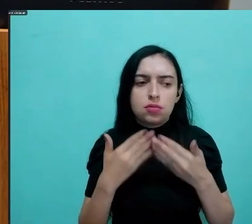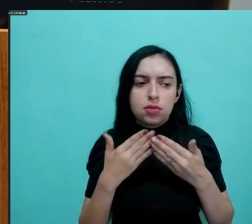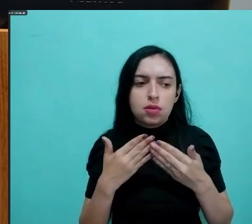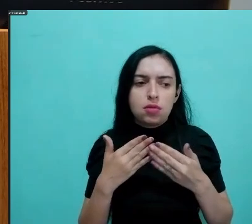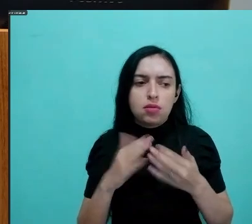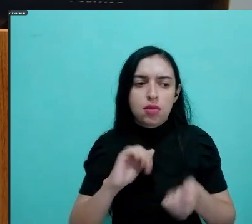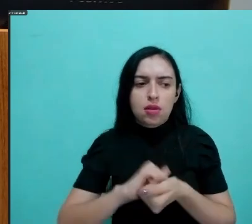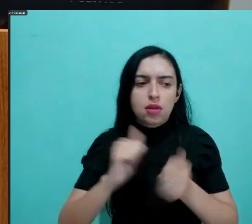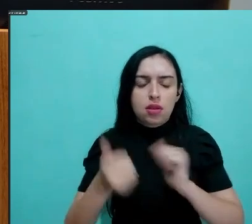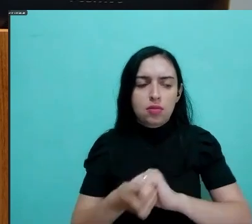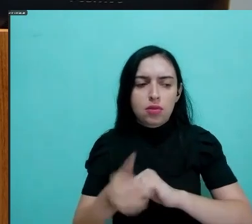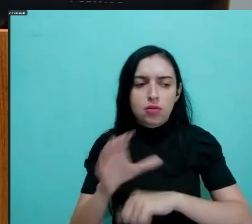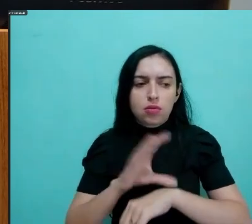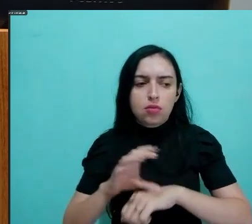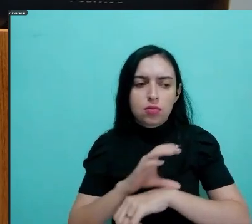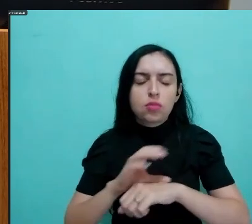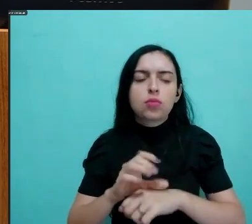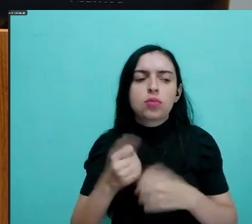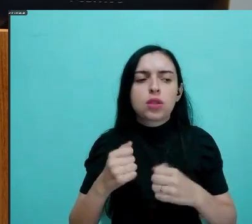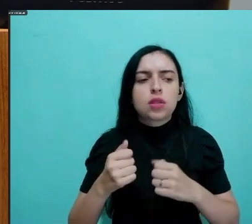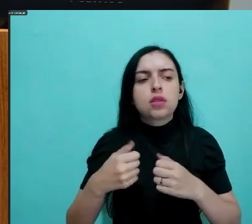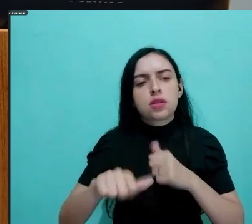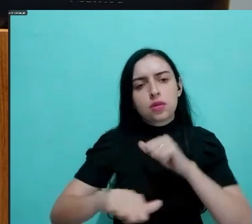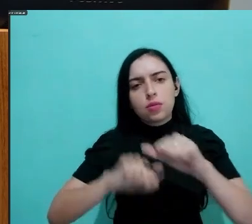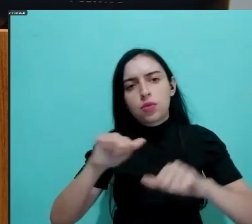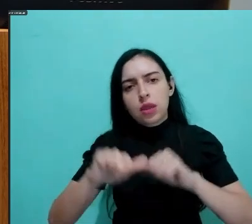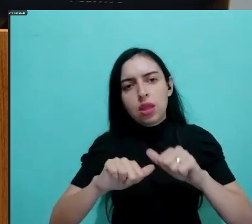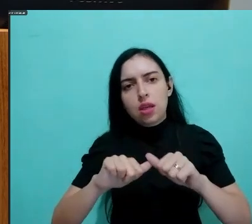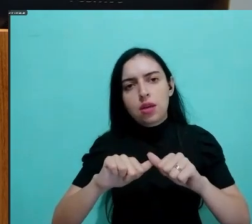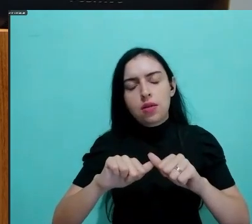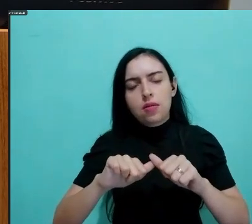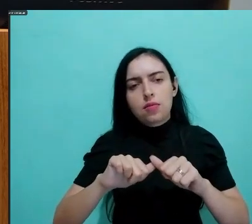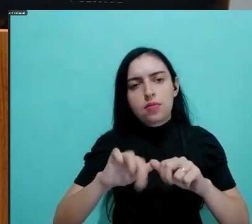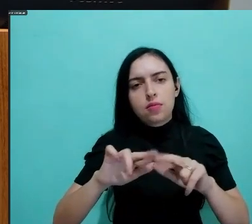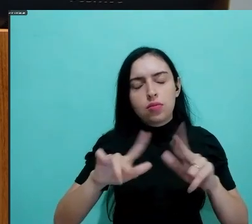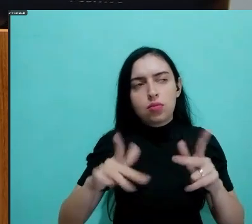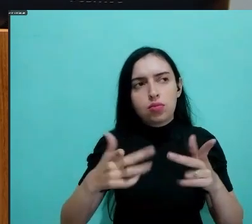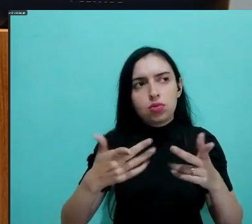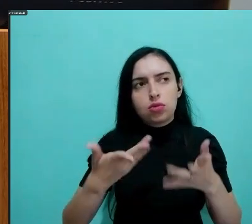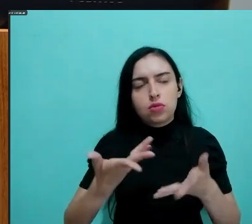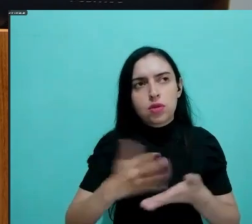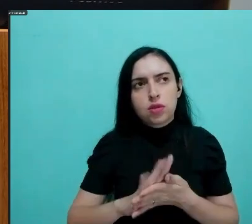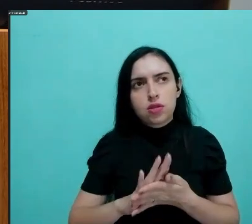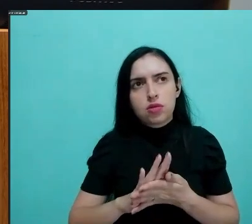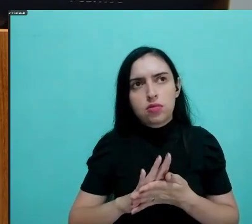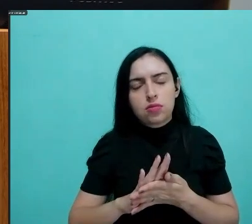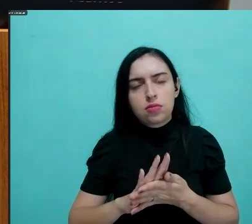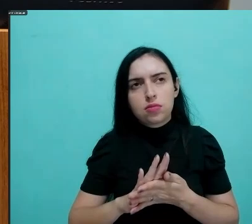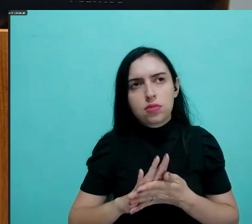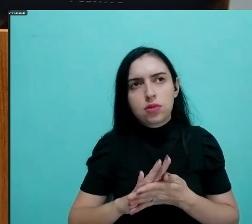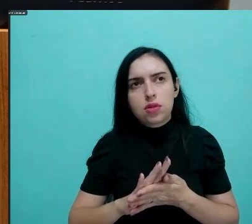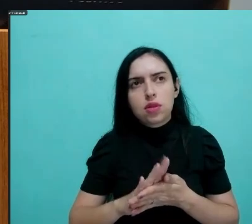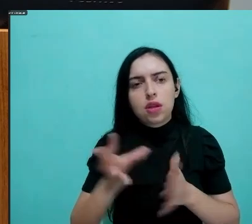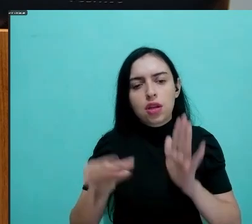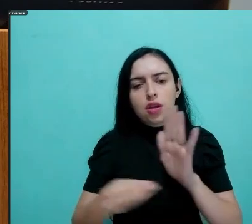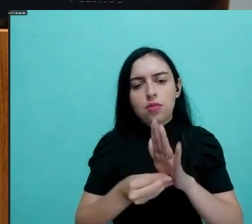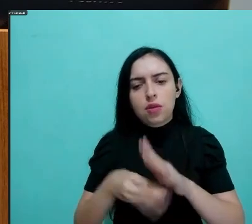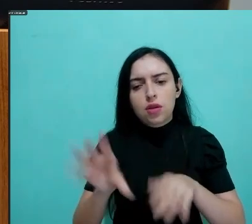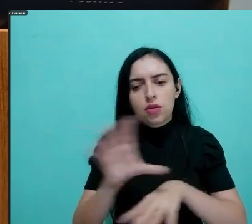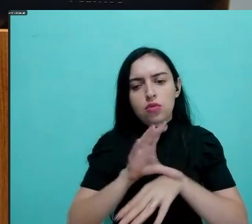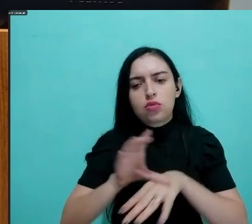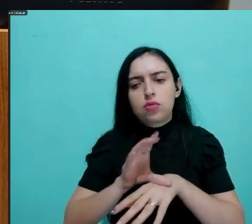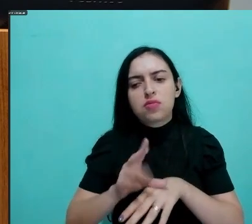la Constitución debe ser modificada y la procedura de enmienda constitucional es bastante